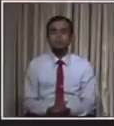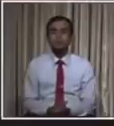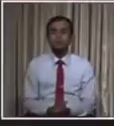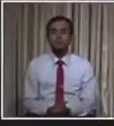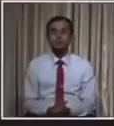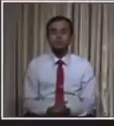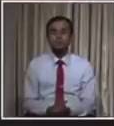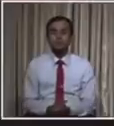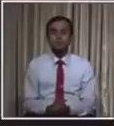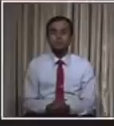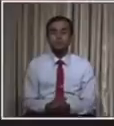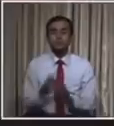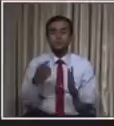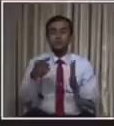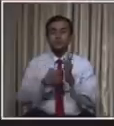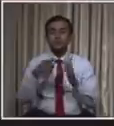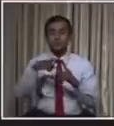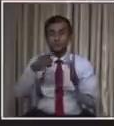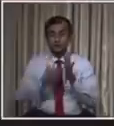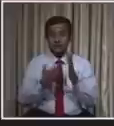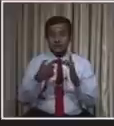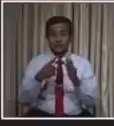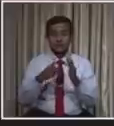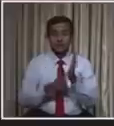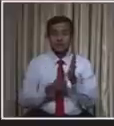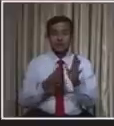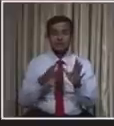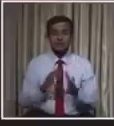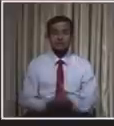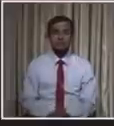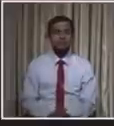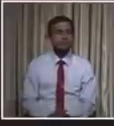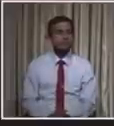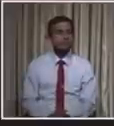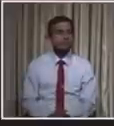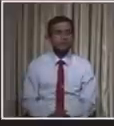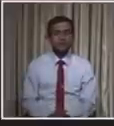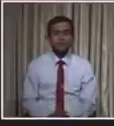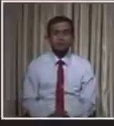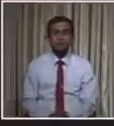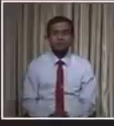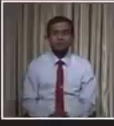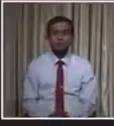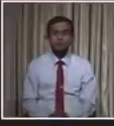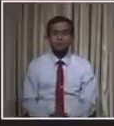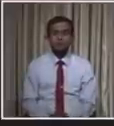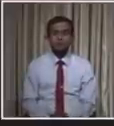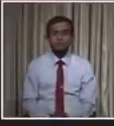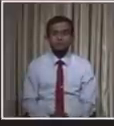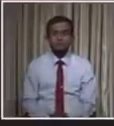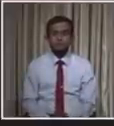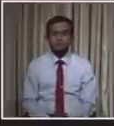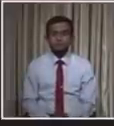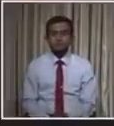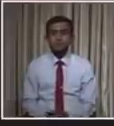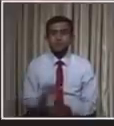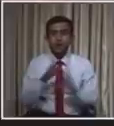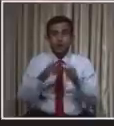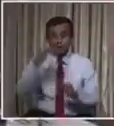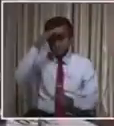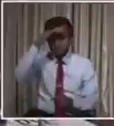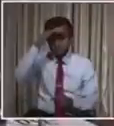දුන්නා ලක්ෂණ කිරියල් මන්ත්‍රී ඔව් ගන්නවා කියලා බහාර ගරු කතා